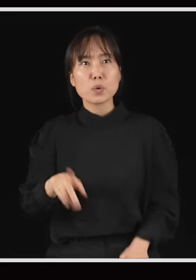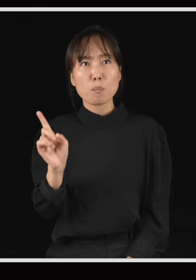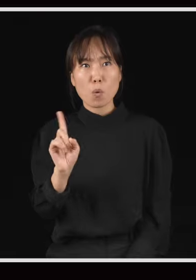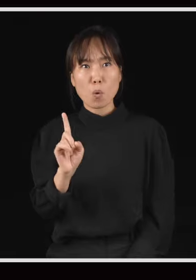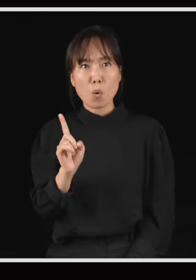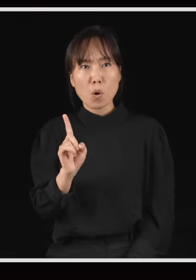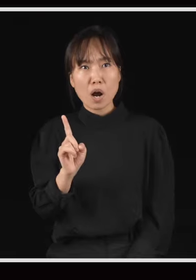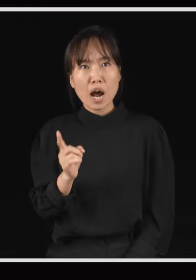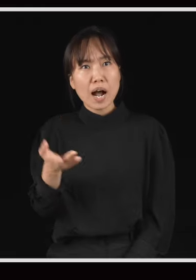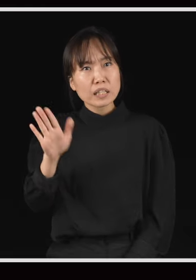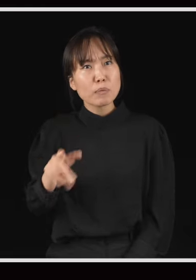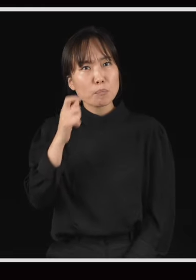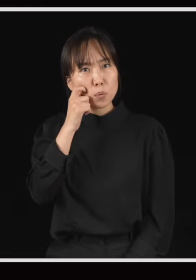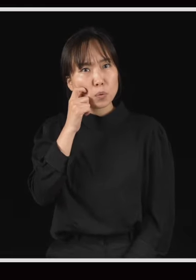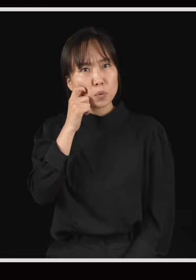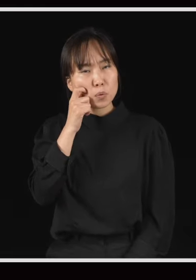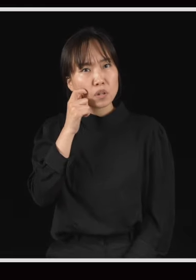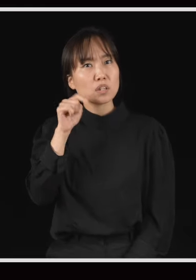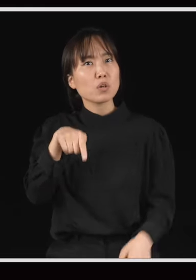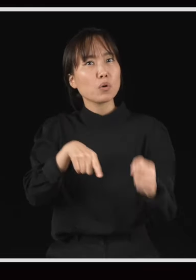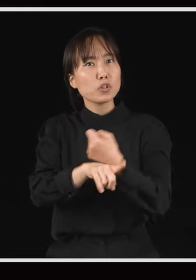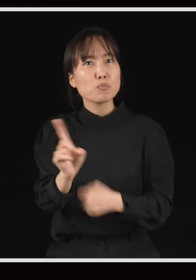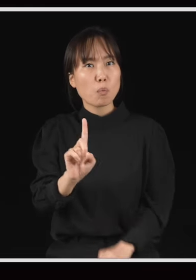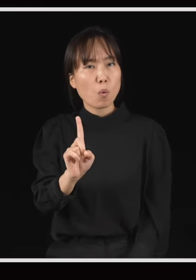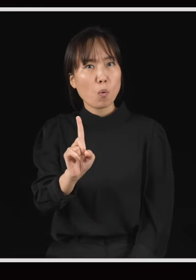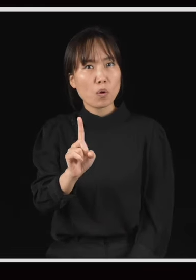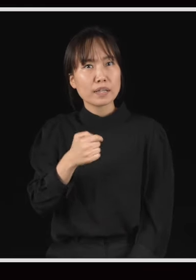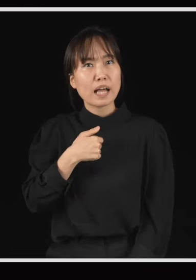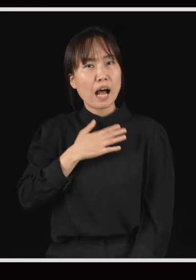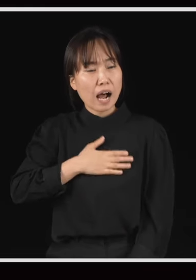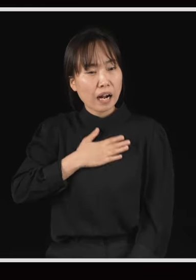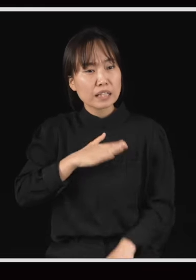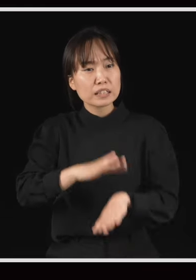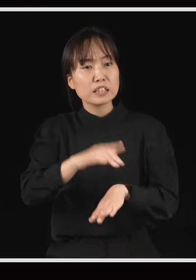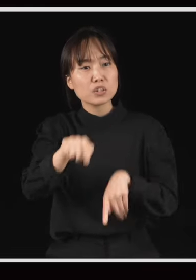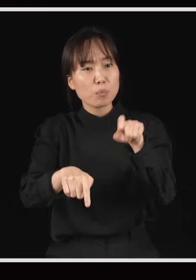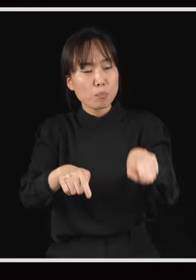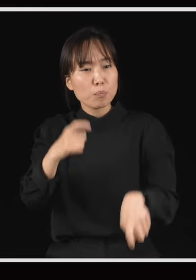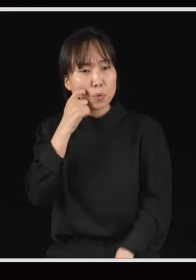이유가 뭘까, 정말 알지만 못하는 게 뭔가, 그런 것들을 한번 적어보셨으면 좋겠어요.